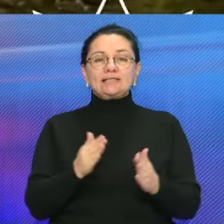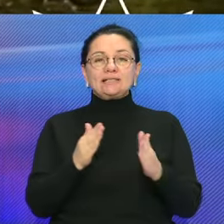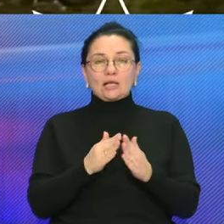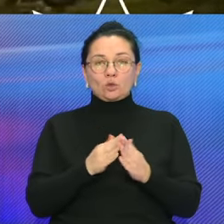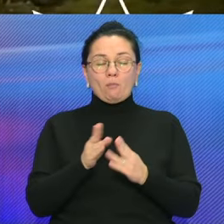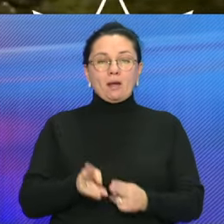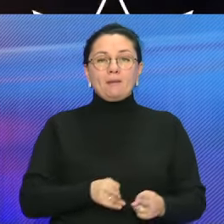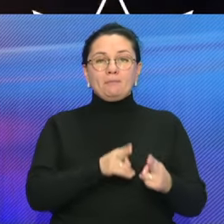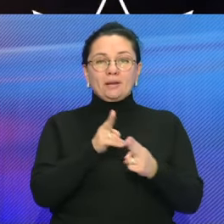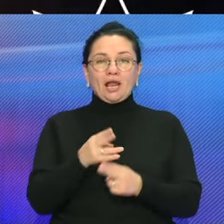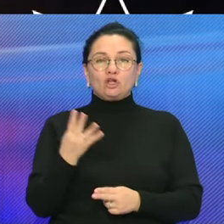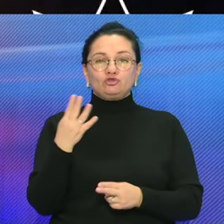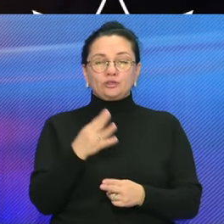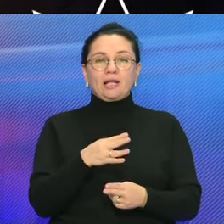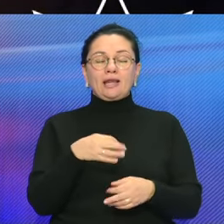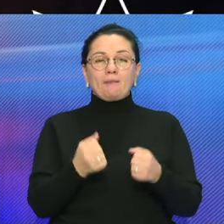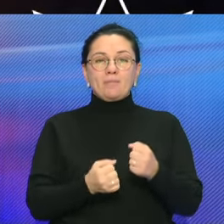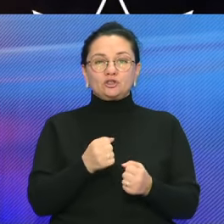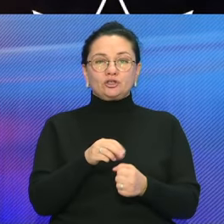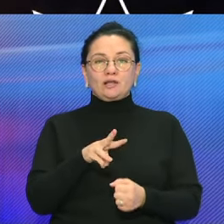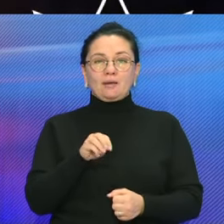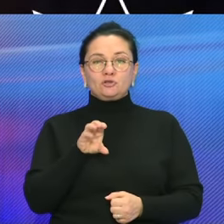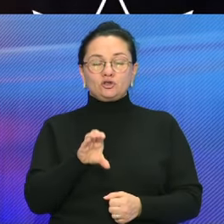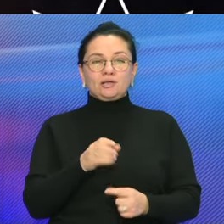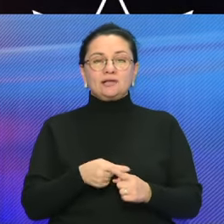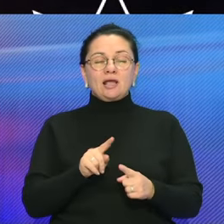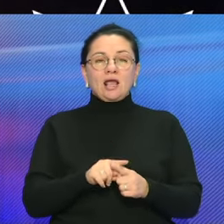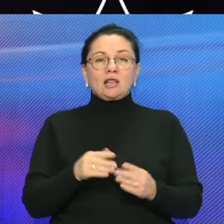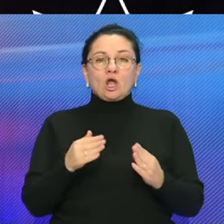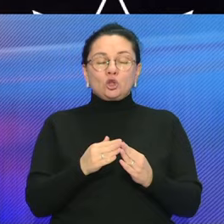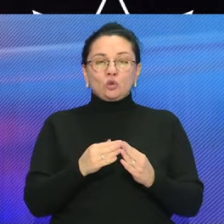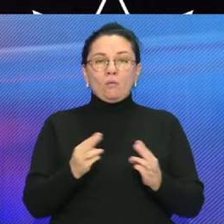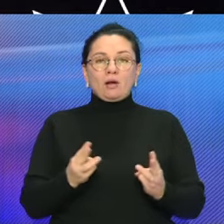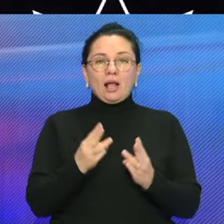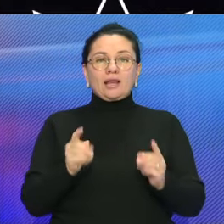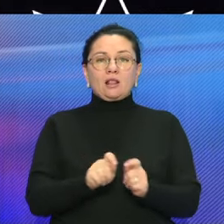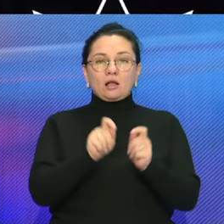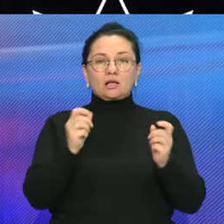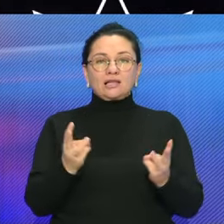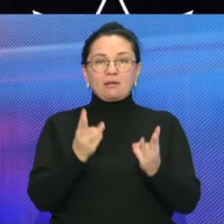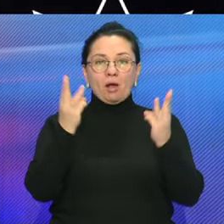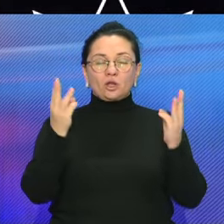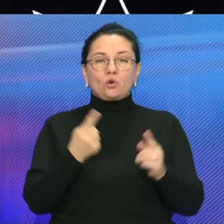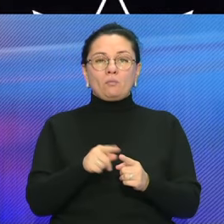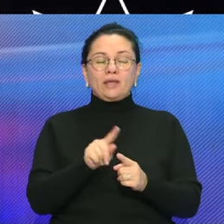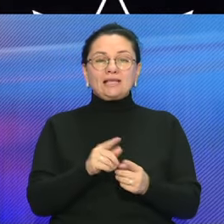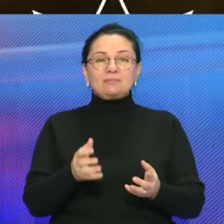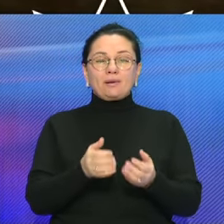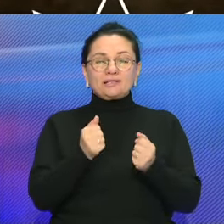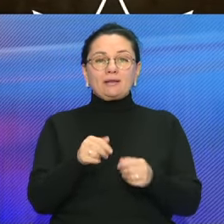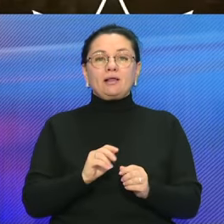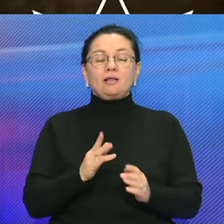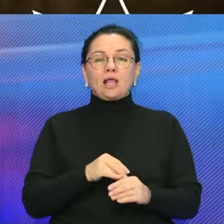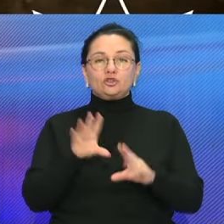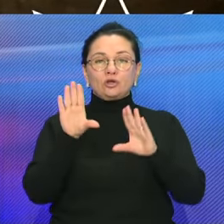оперативно накировались 4 пожарные разлики. Драўляный дом горел открытым полымем. Вартовальники приступили до тушения